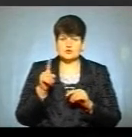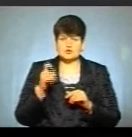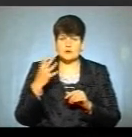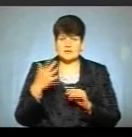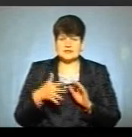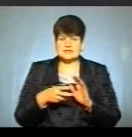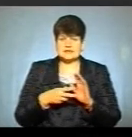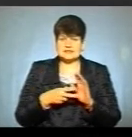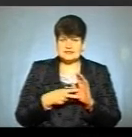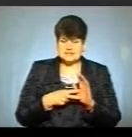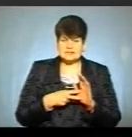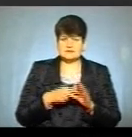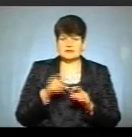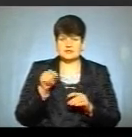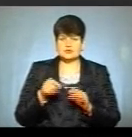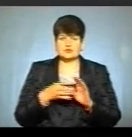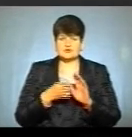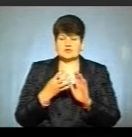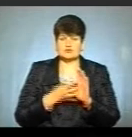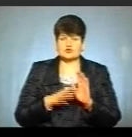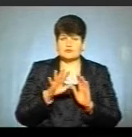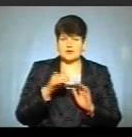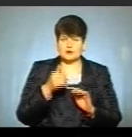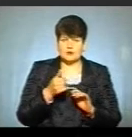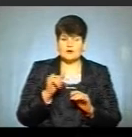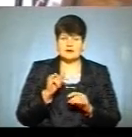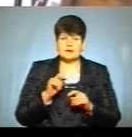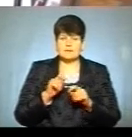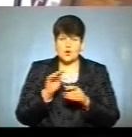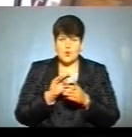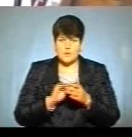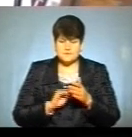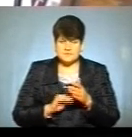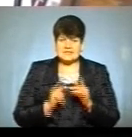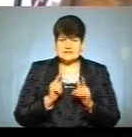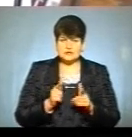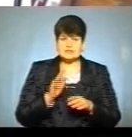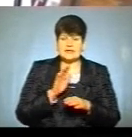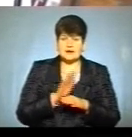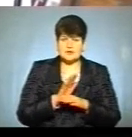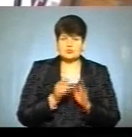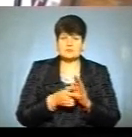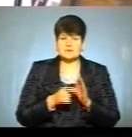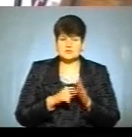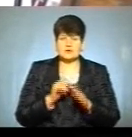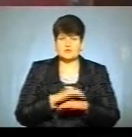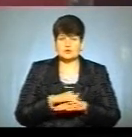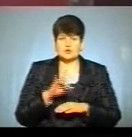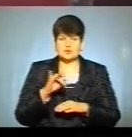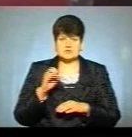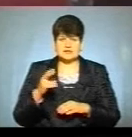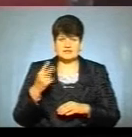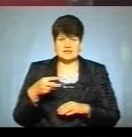157 від 1995 року про інвентаризаційний опис. Згідно з наказом, приміщення на вулиці Руській,